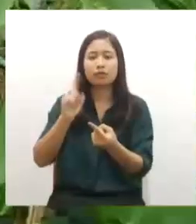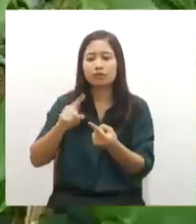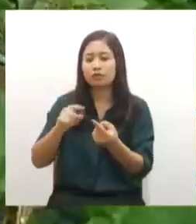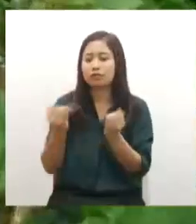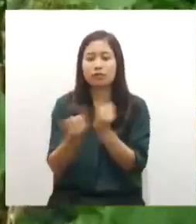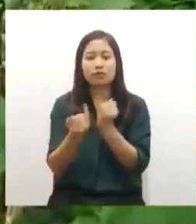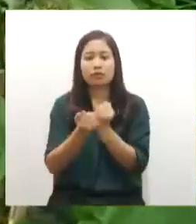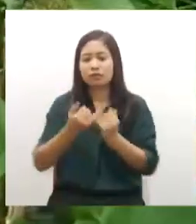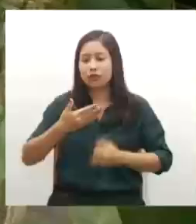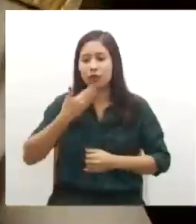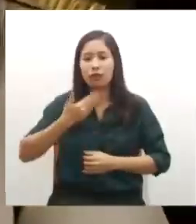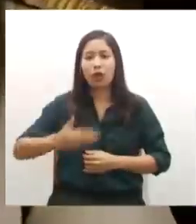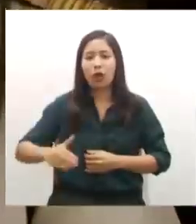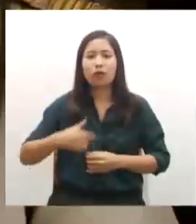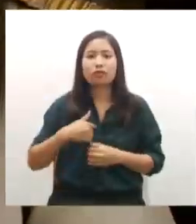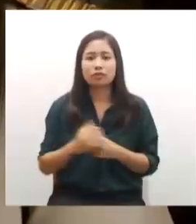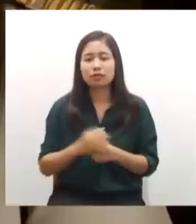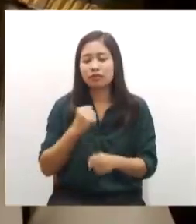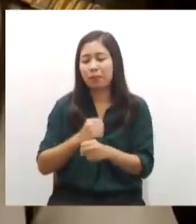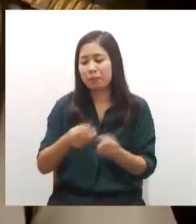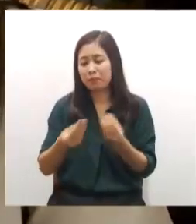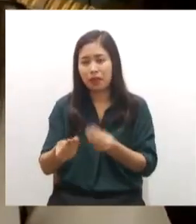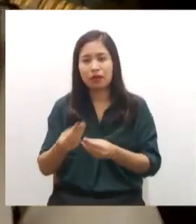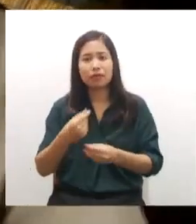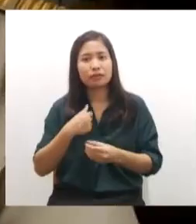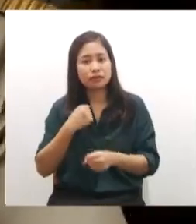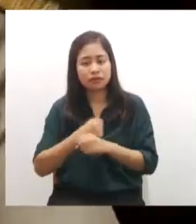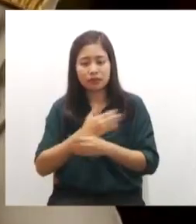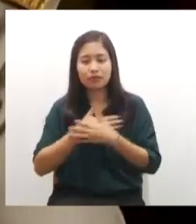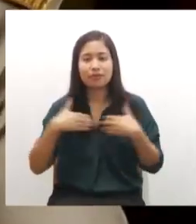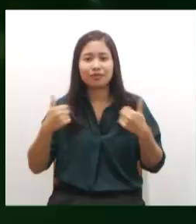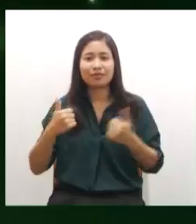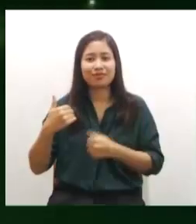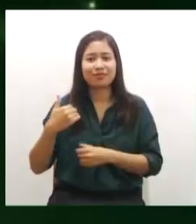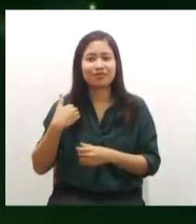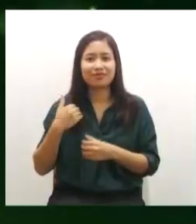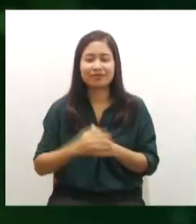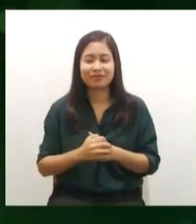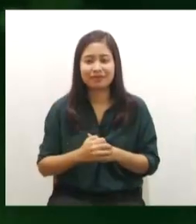ดตัวเราไปตลอดจะทำให้เราภูมิใจและมีความสุขค่ะ